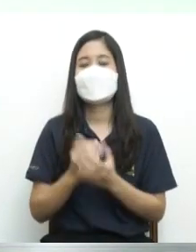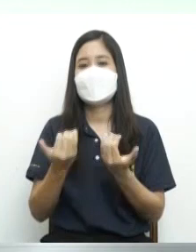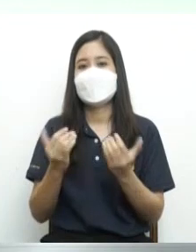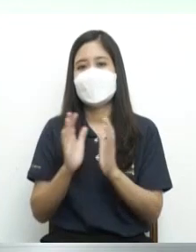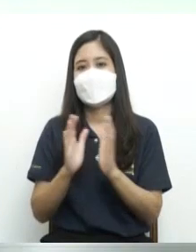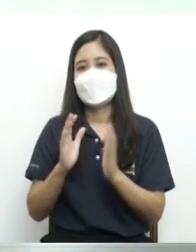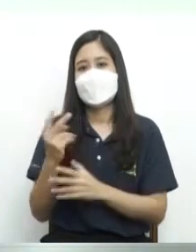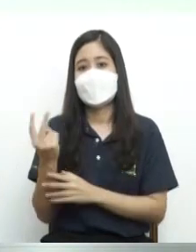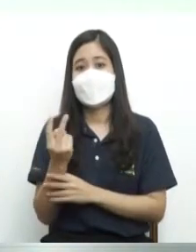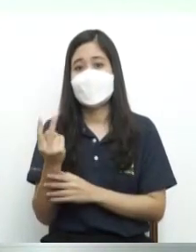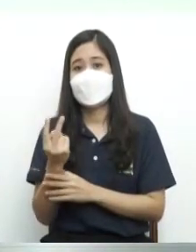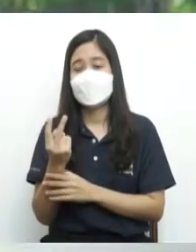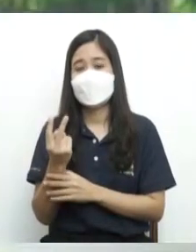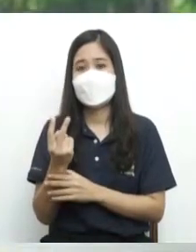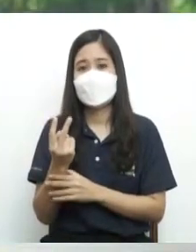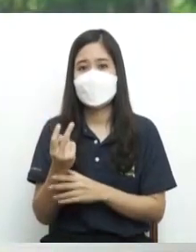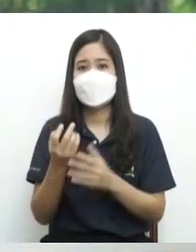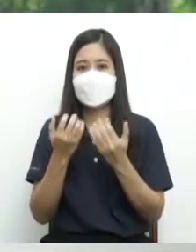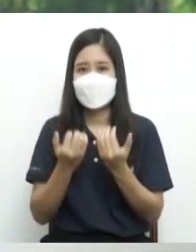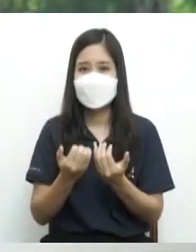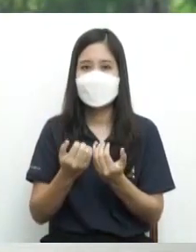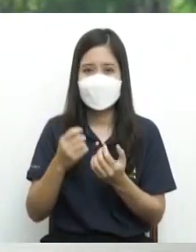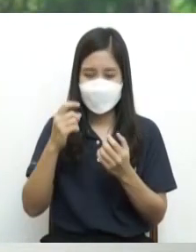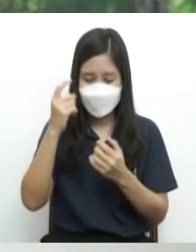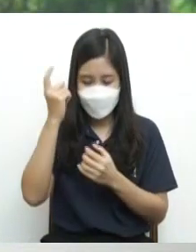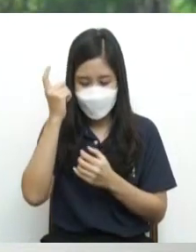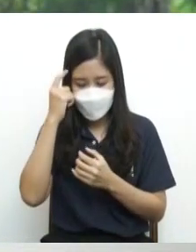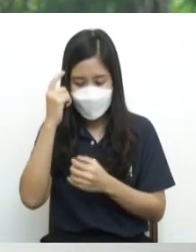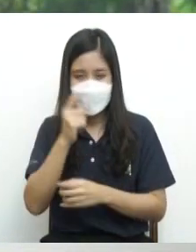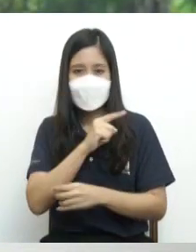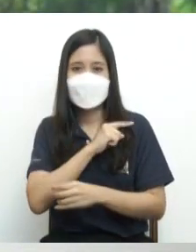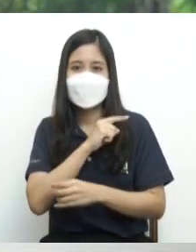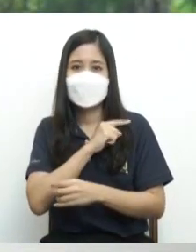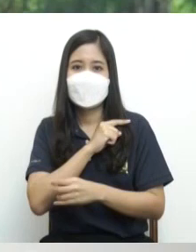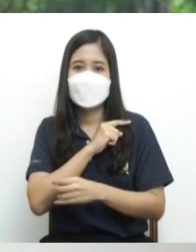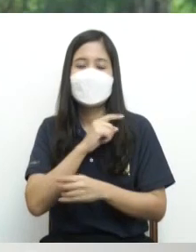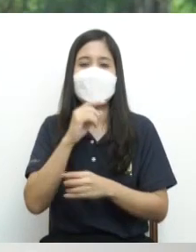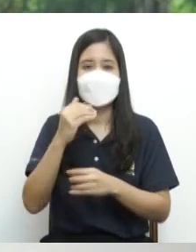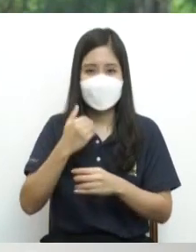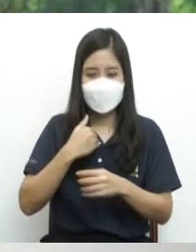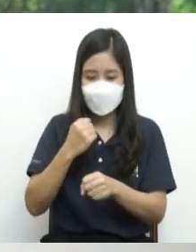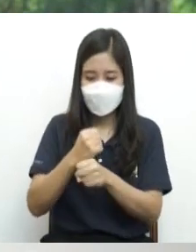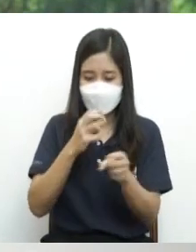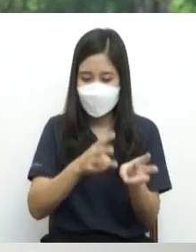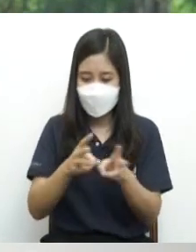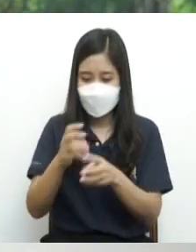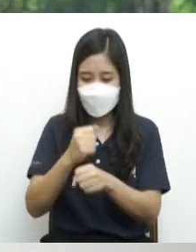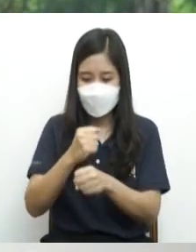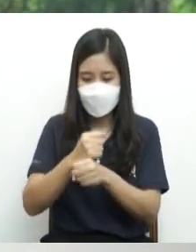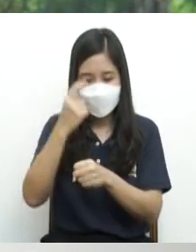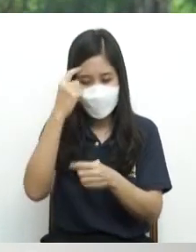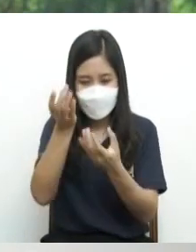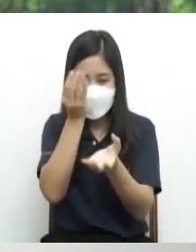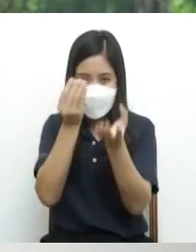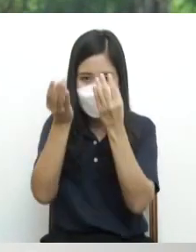หลักการการทำงานของท่านค่ะก็คือเราจะต้องรู้จักหน้าที่ของตนเองแล้วก็ต้องมีความรับผิดชอบนะคะแล้วก็พร้อมที่จะเรียนรู้ตลอดเวลาค่ะรวมไป